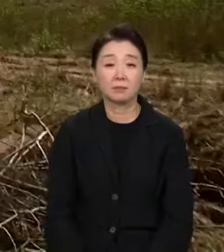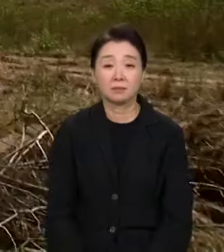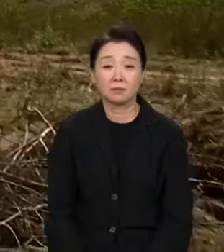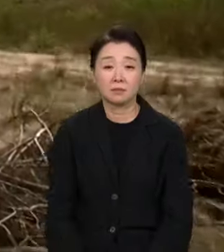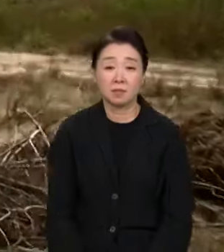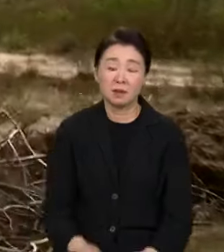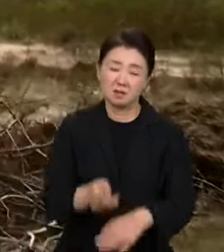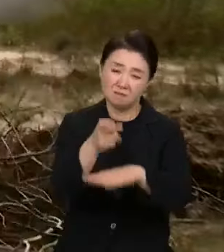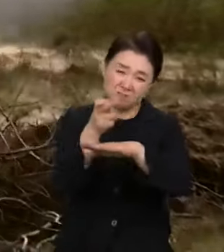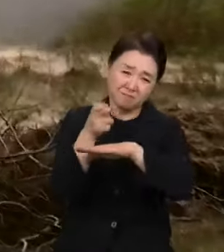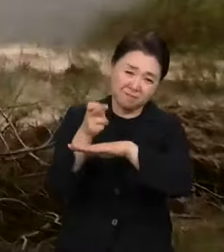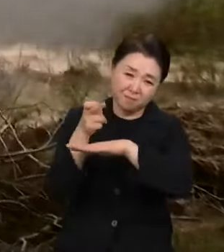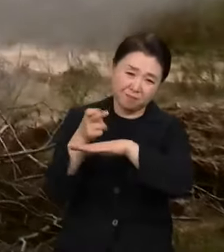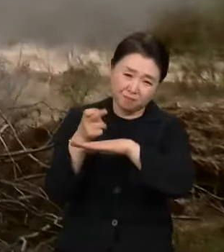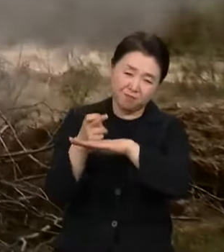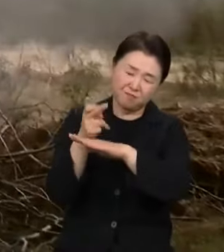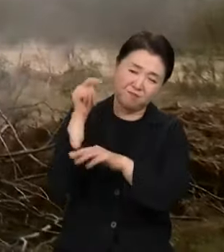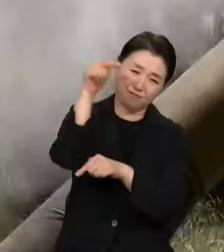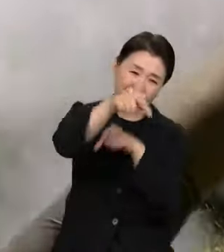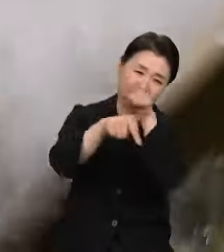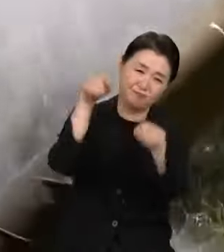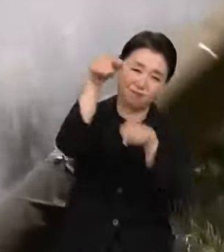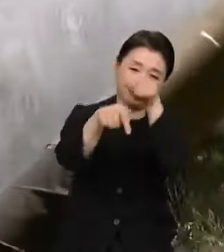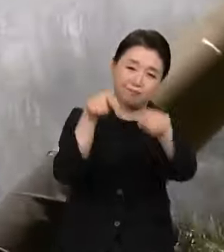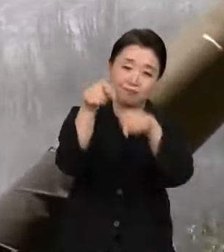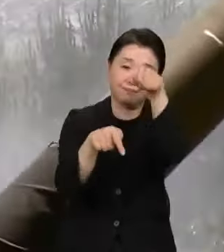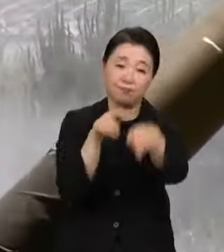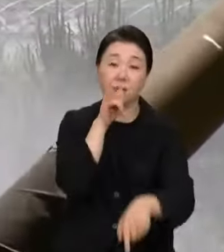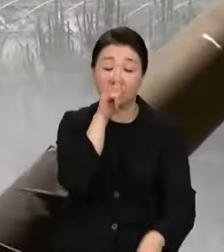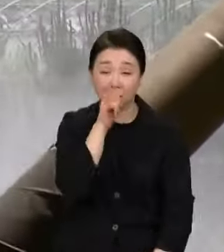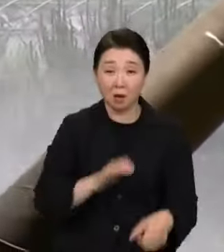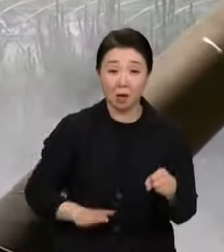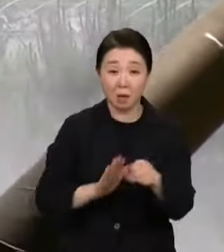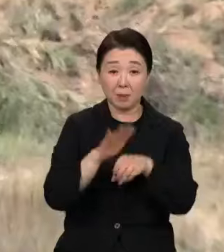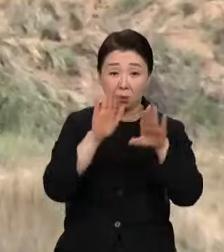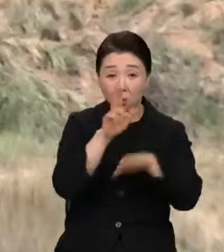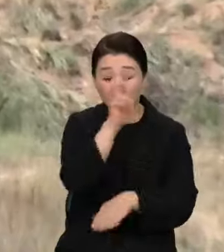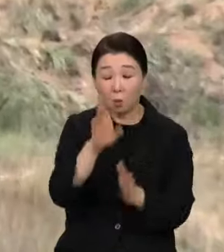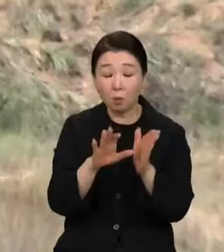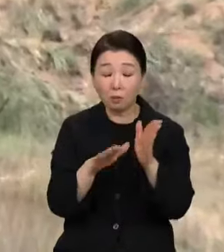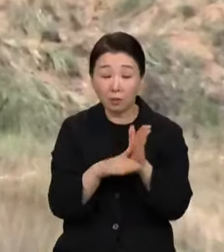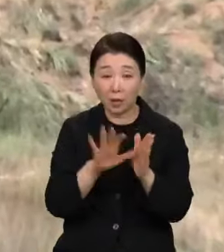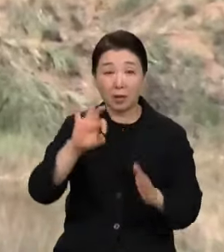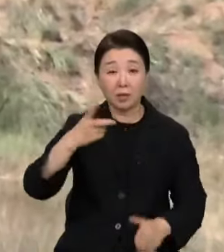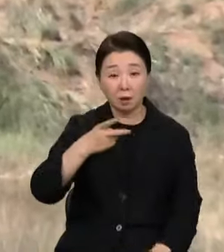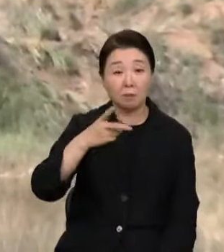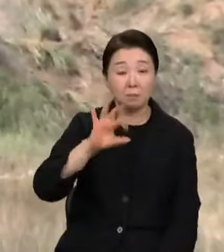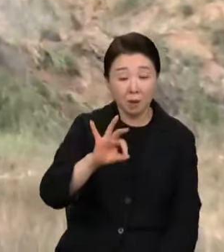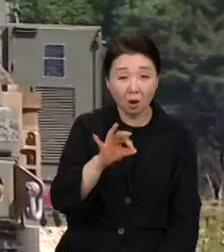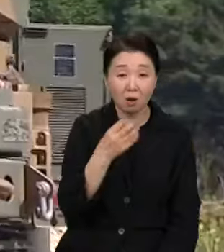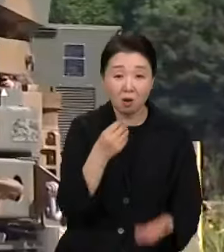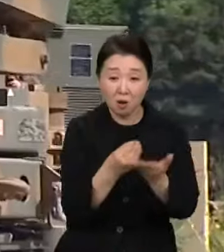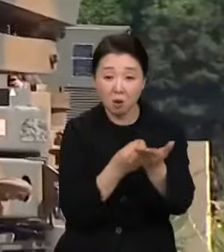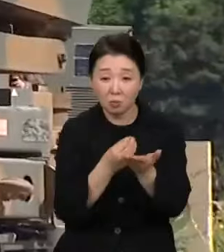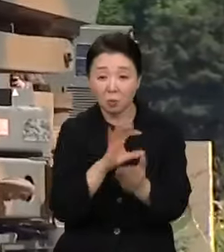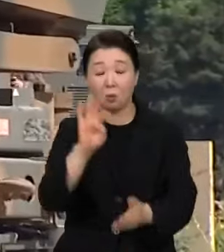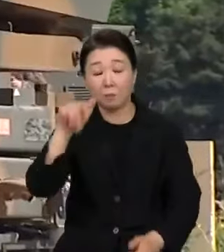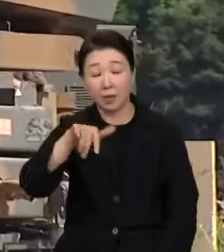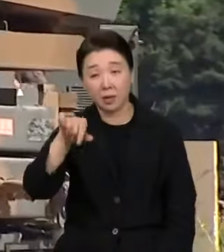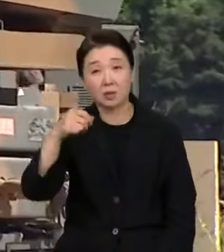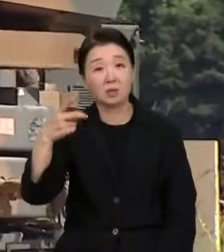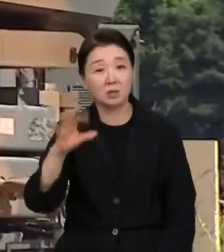커다란 포성과 함께 포탄이 잇따라 발사됩니다. 해병대가 오늘 오후 연평도와 백령도 일대에서 해상 실사격